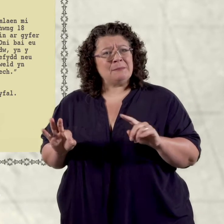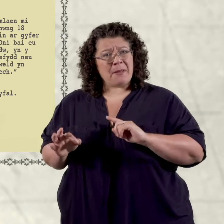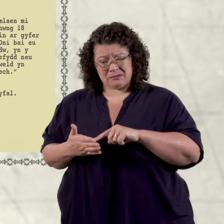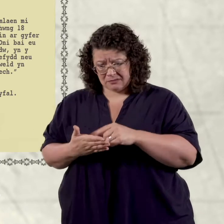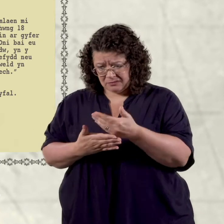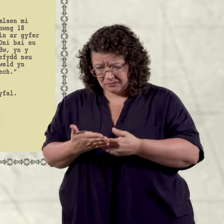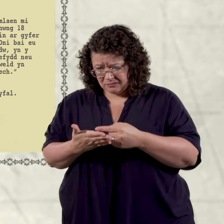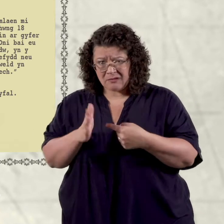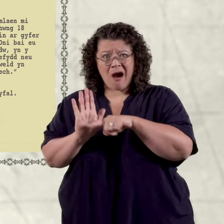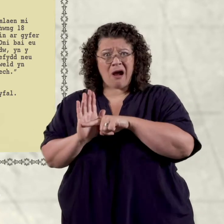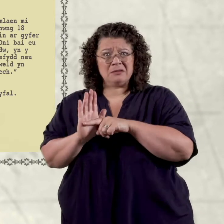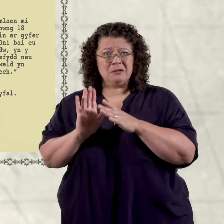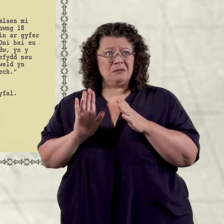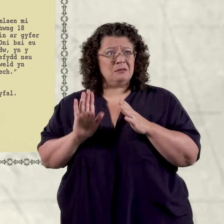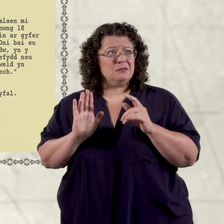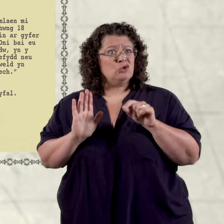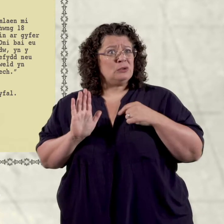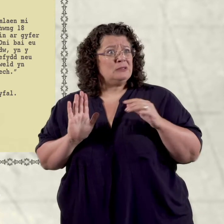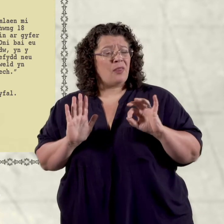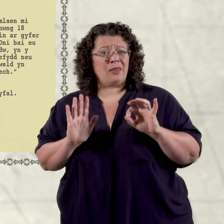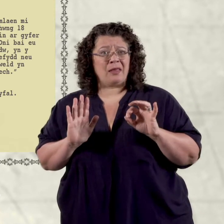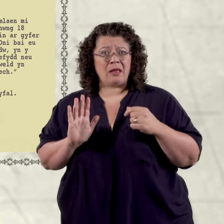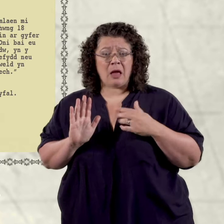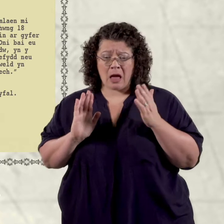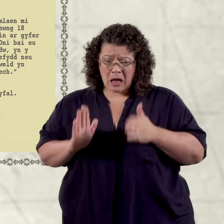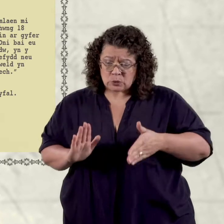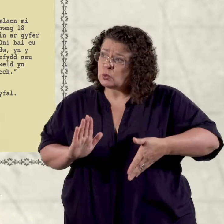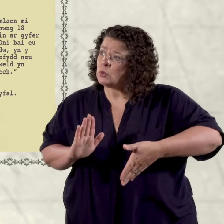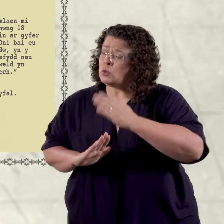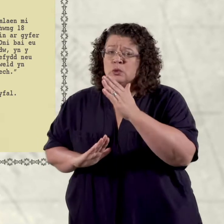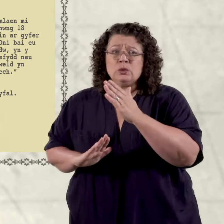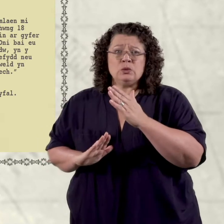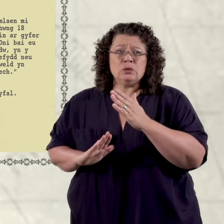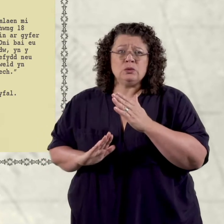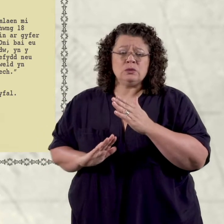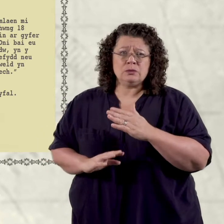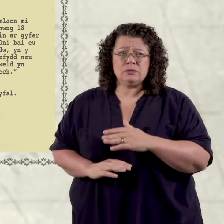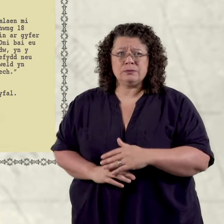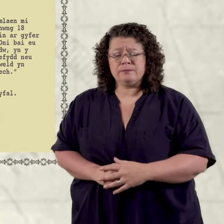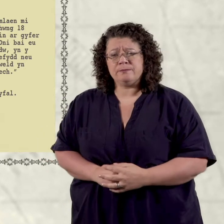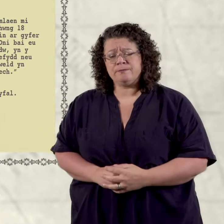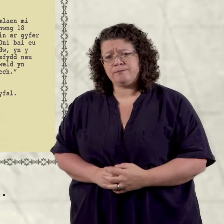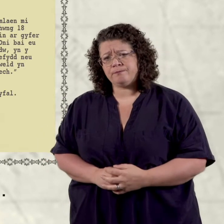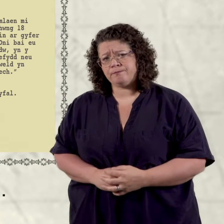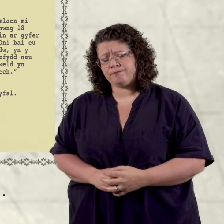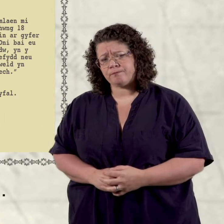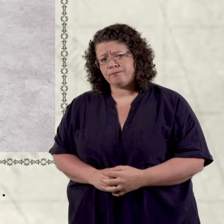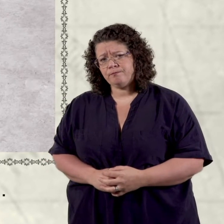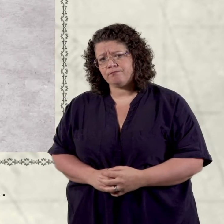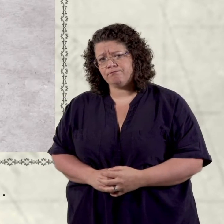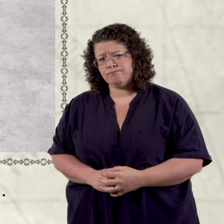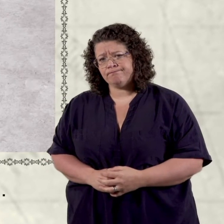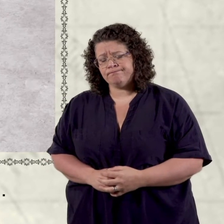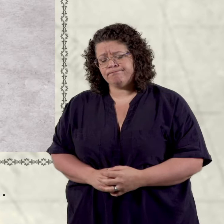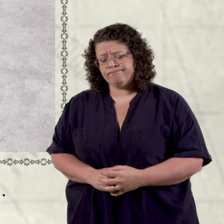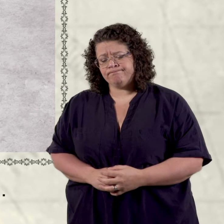doedd gen i ddim dewis. Rwan, mi oedd rhaid i mi fynd. Felly, i